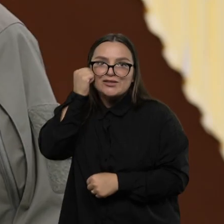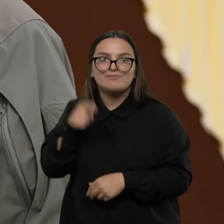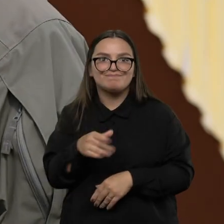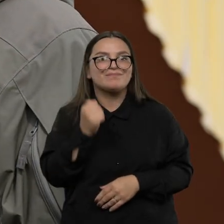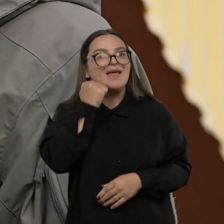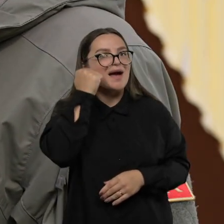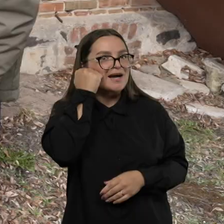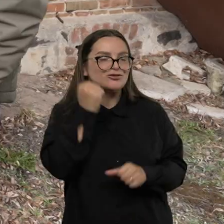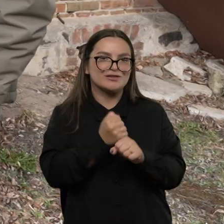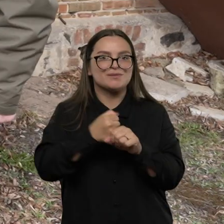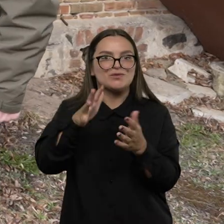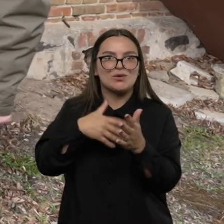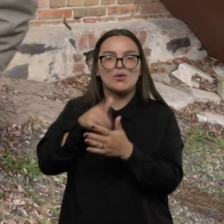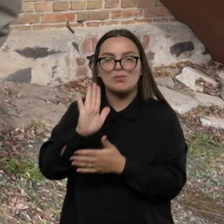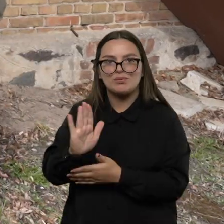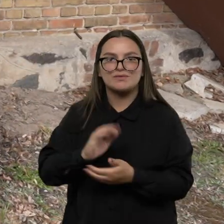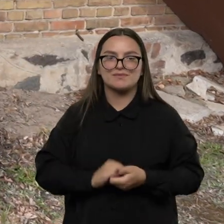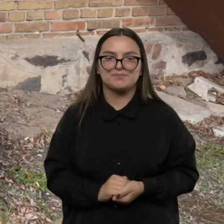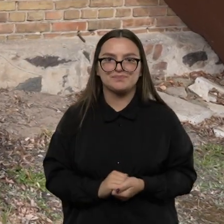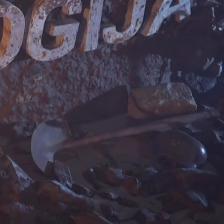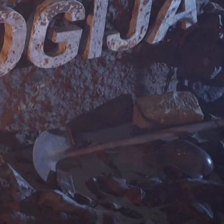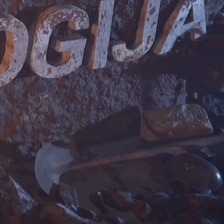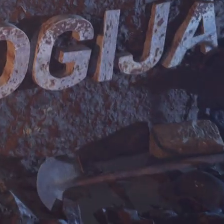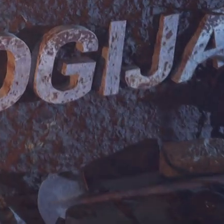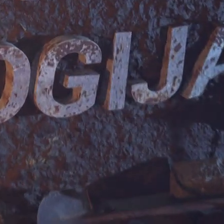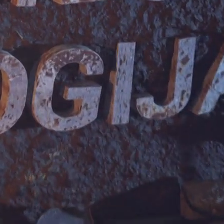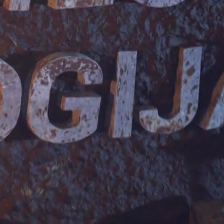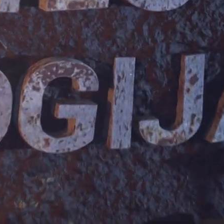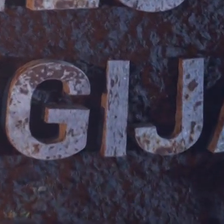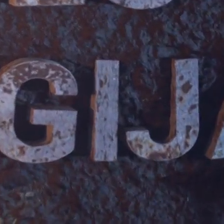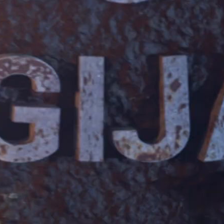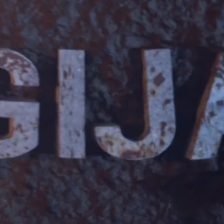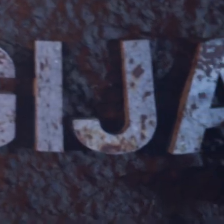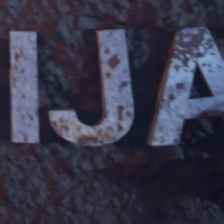už optimizmą. Tirsim toliau. Dėkui.